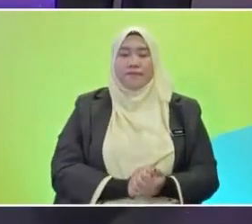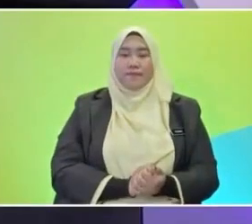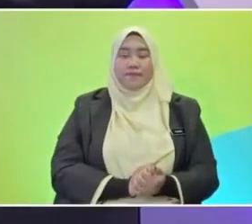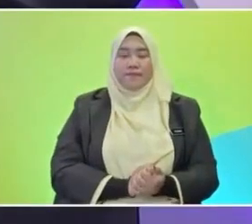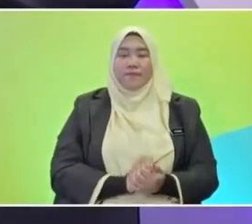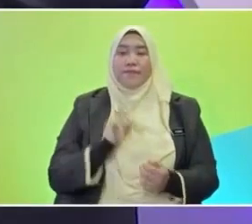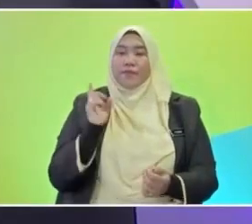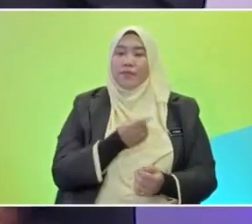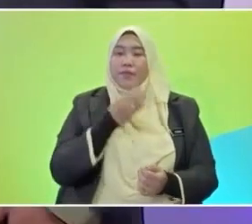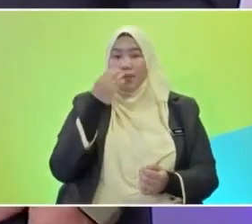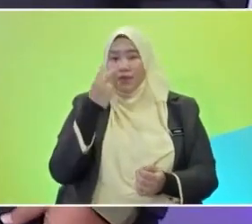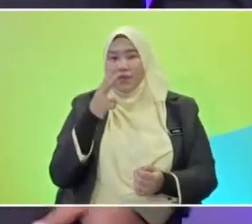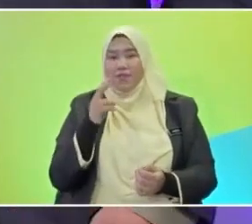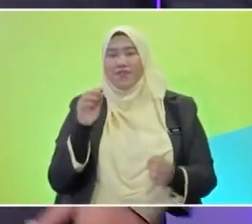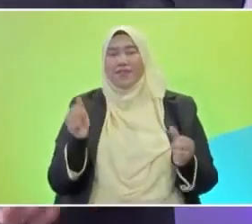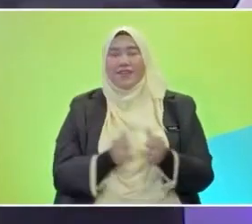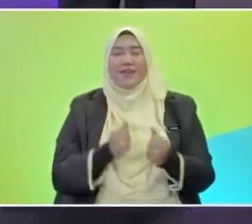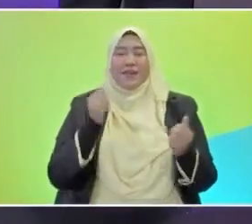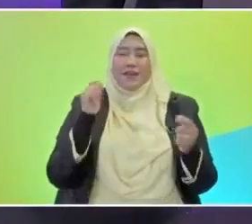latihan latihan